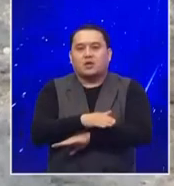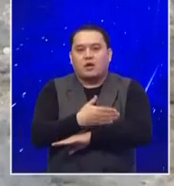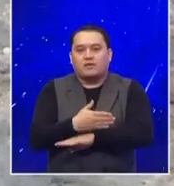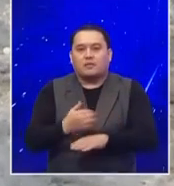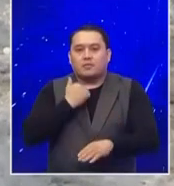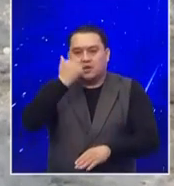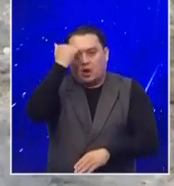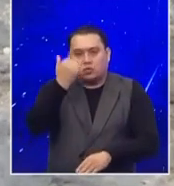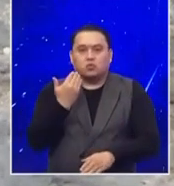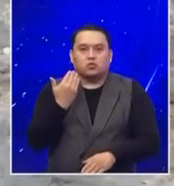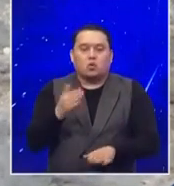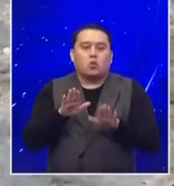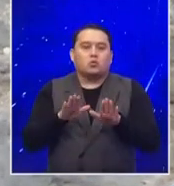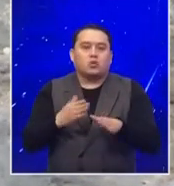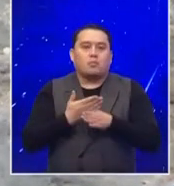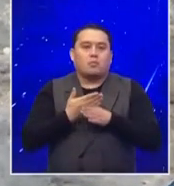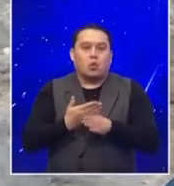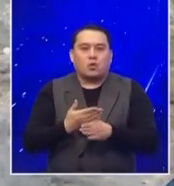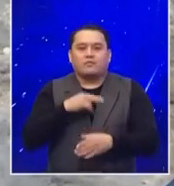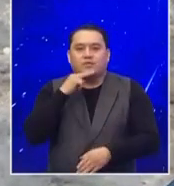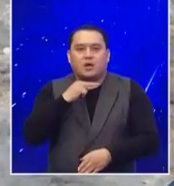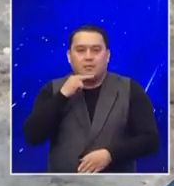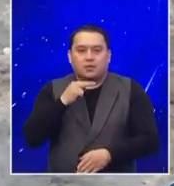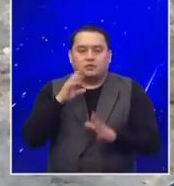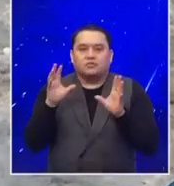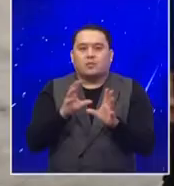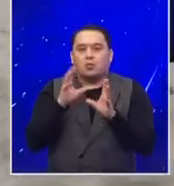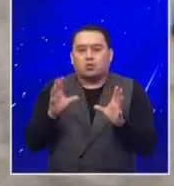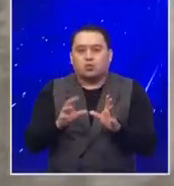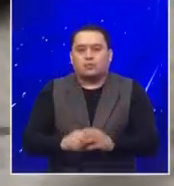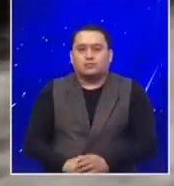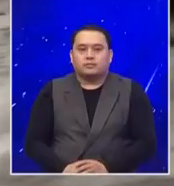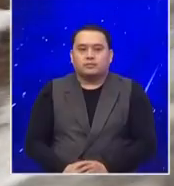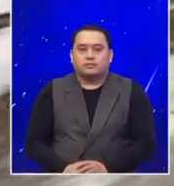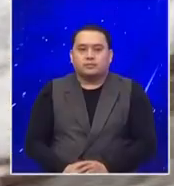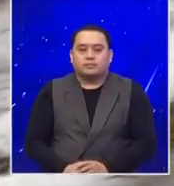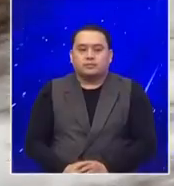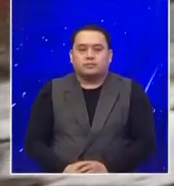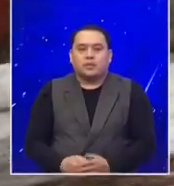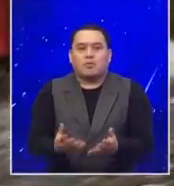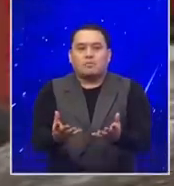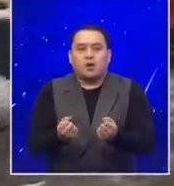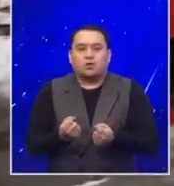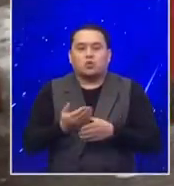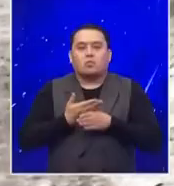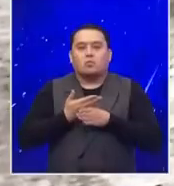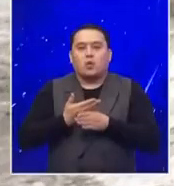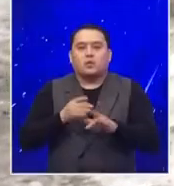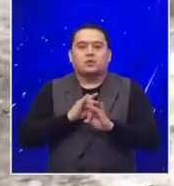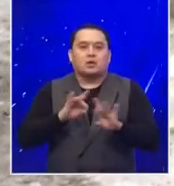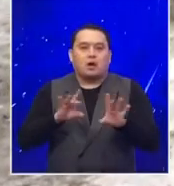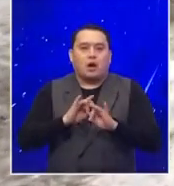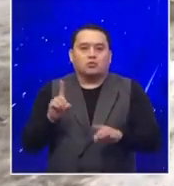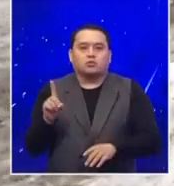очень признательна не только за помощь, но и за внимание и заботу. Получатели продуктовых корзин рассказывают,